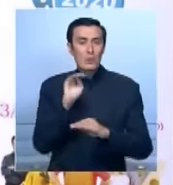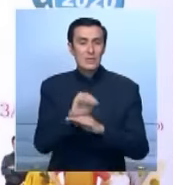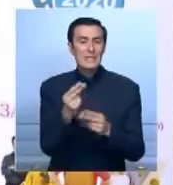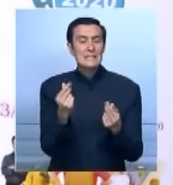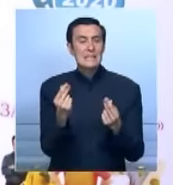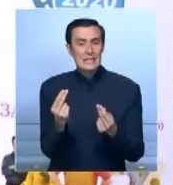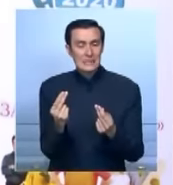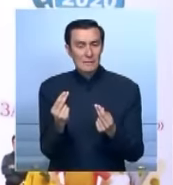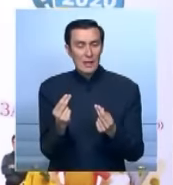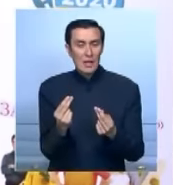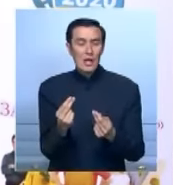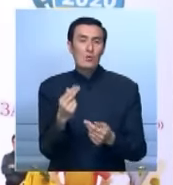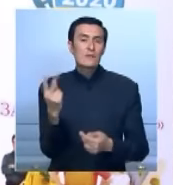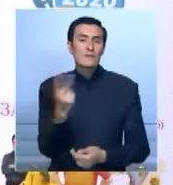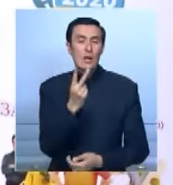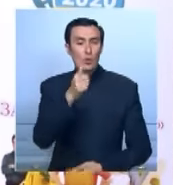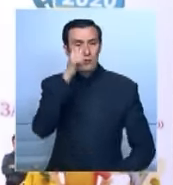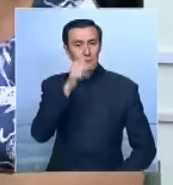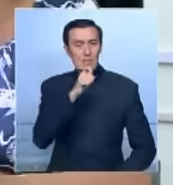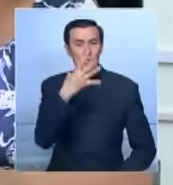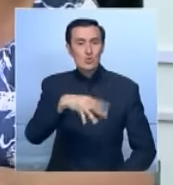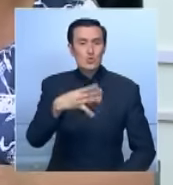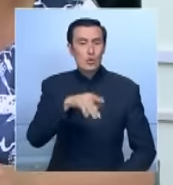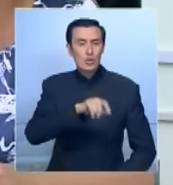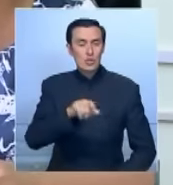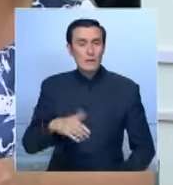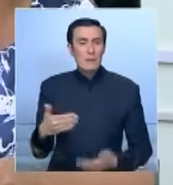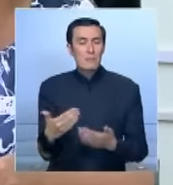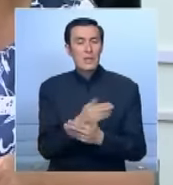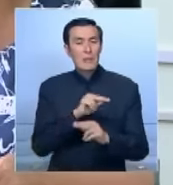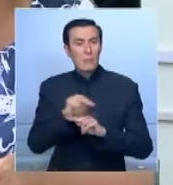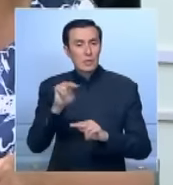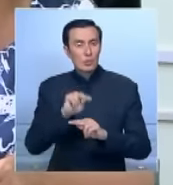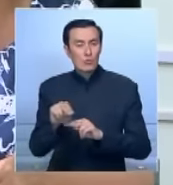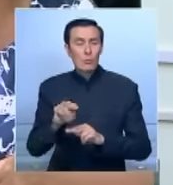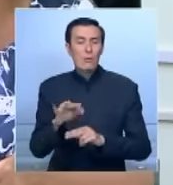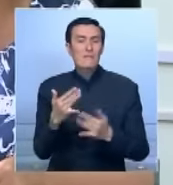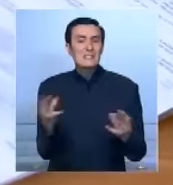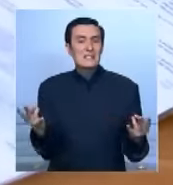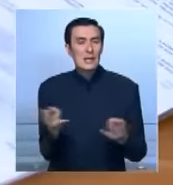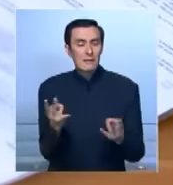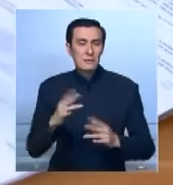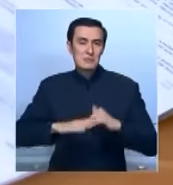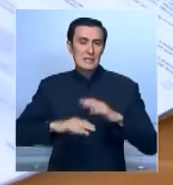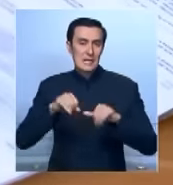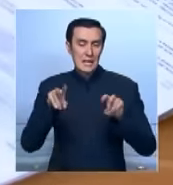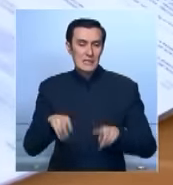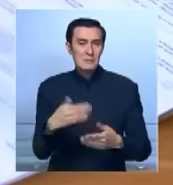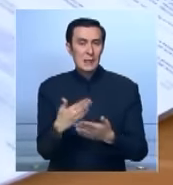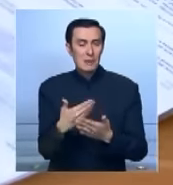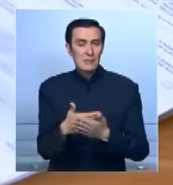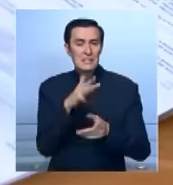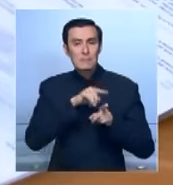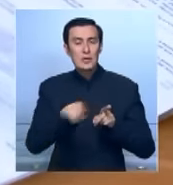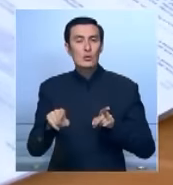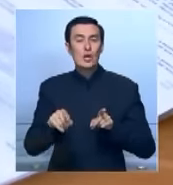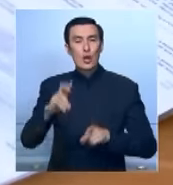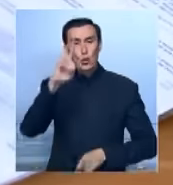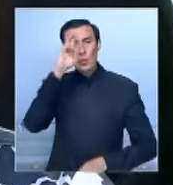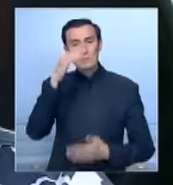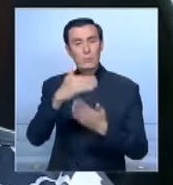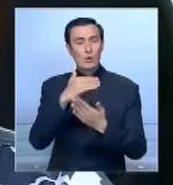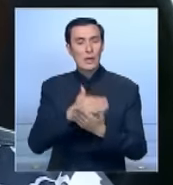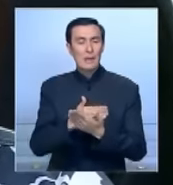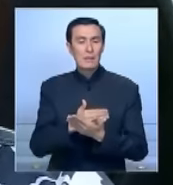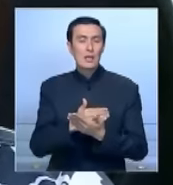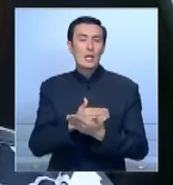дополнительные средства. Вот уже как второй месяц 40 человек проходят переподготовку по востребованным специальностям. К слову, за период действия государственной